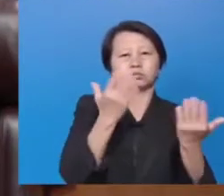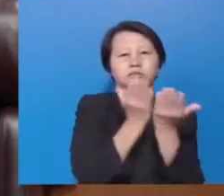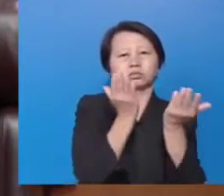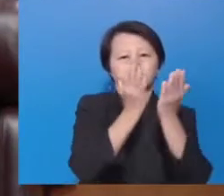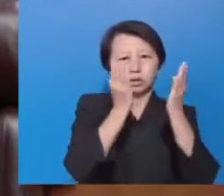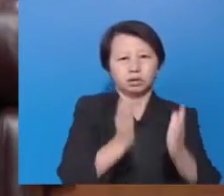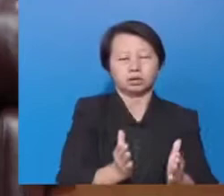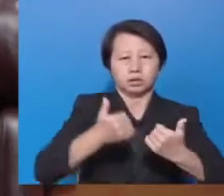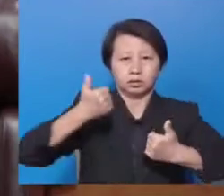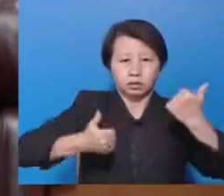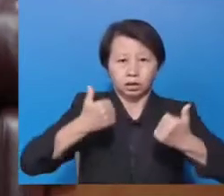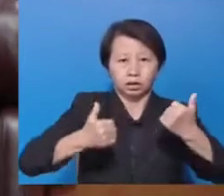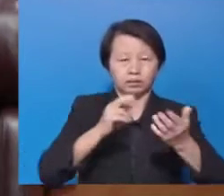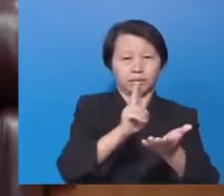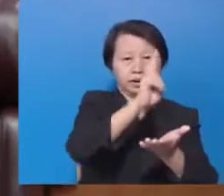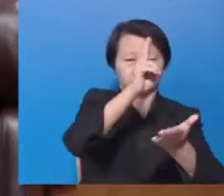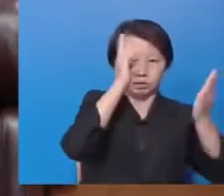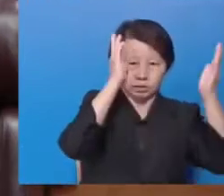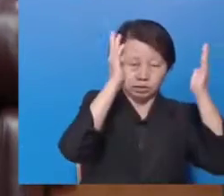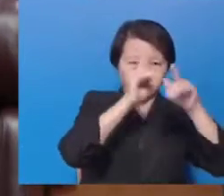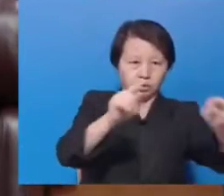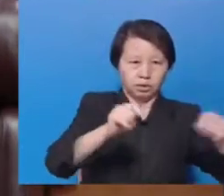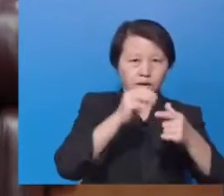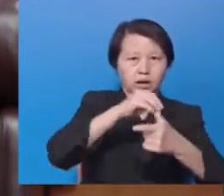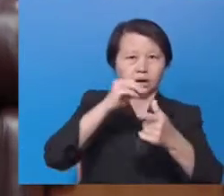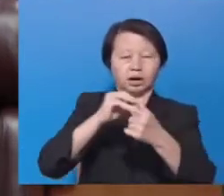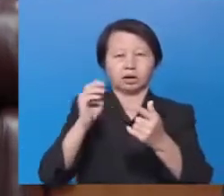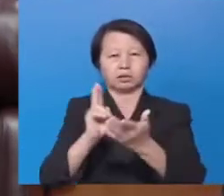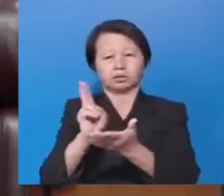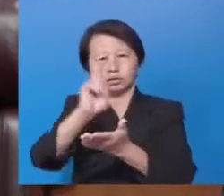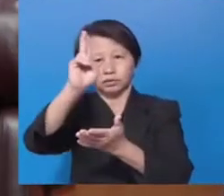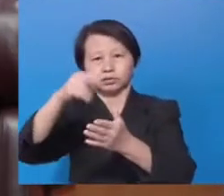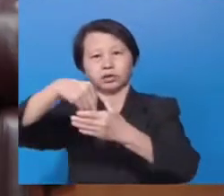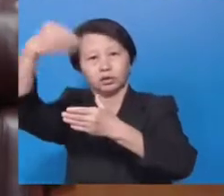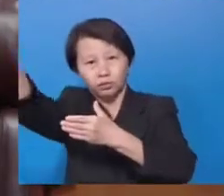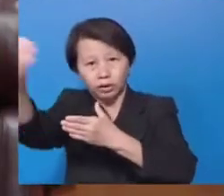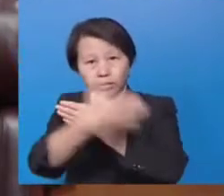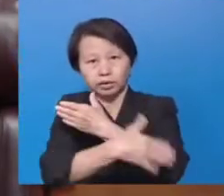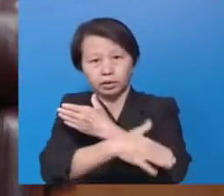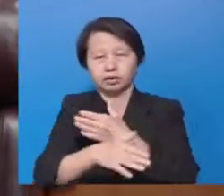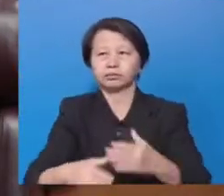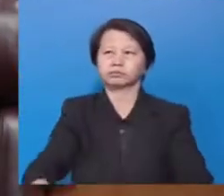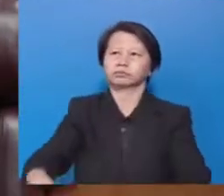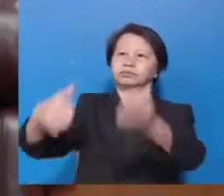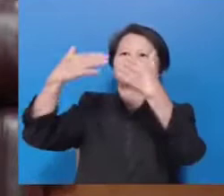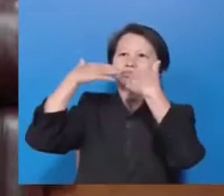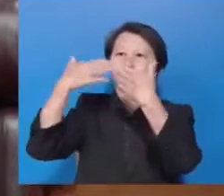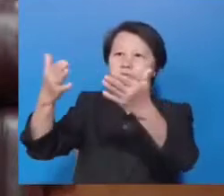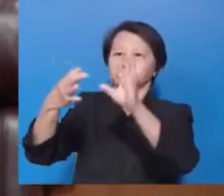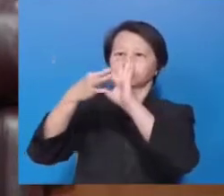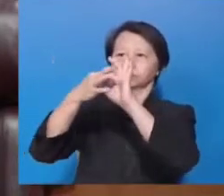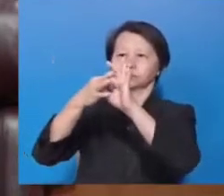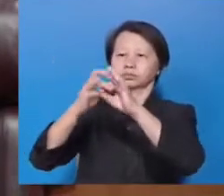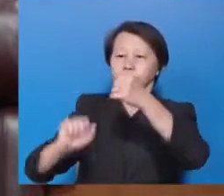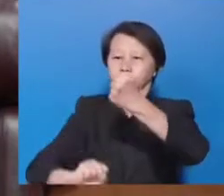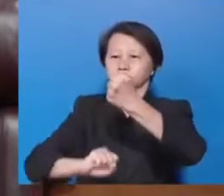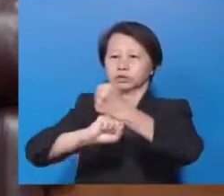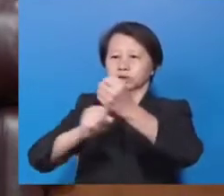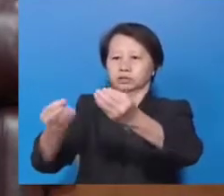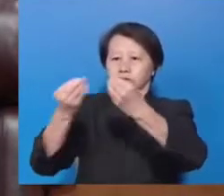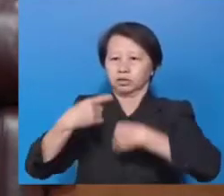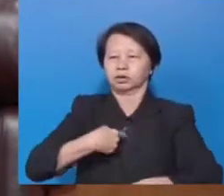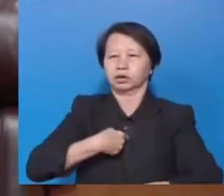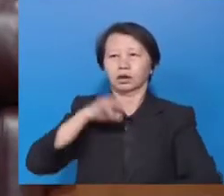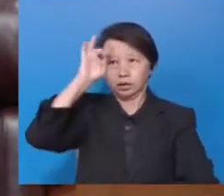apel aja pajak kita sama ada di pada industri tempat tanda juga dua negara sekian terima kasih tantriani betul di atas kerjasama dan sokongan yang